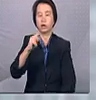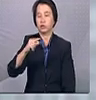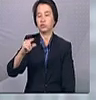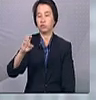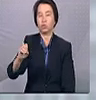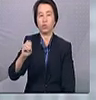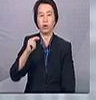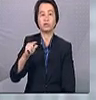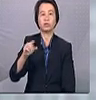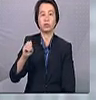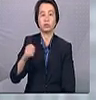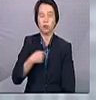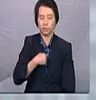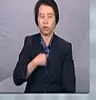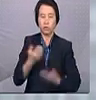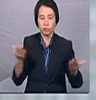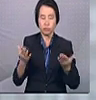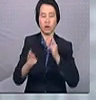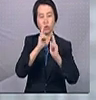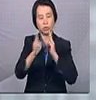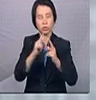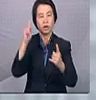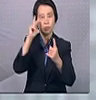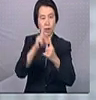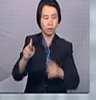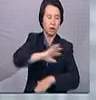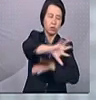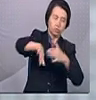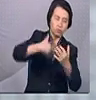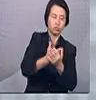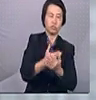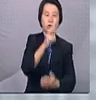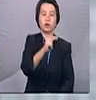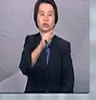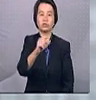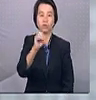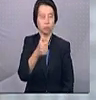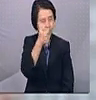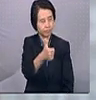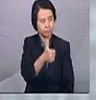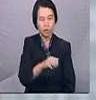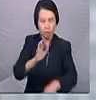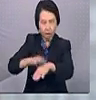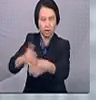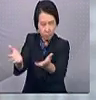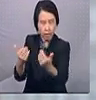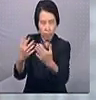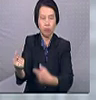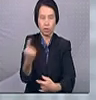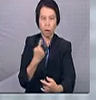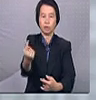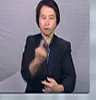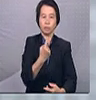saya juga nak ambil kesempatan ini mengucapkan terima kasih kepada semua NGO yang terlibat, yang menggalakkan mereka tampil ke